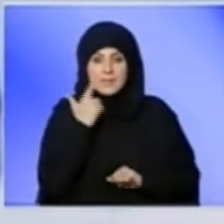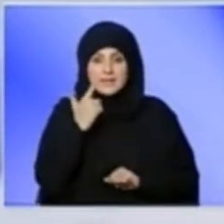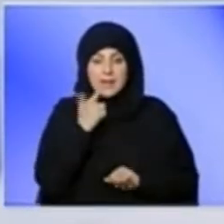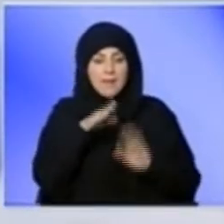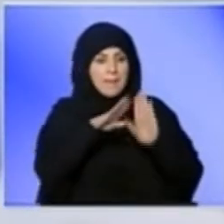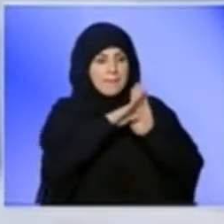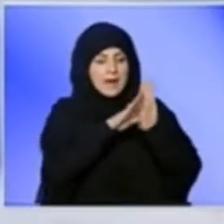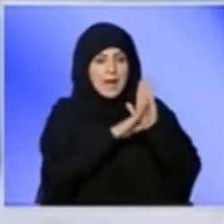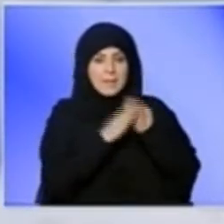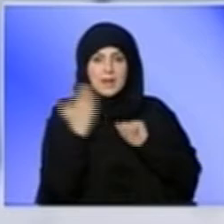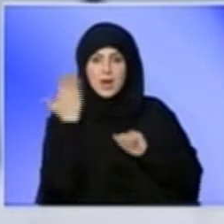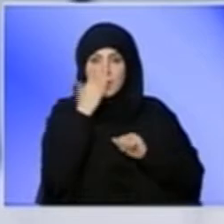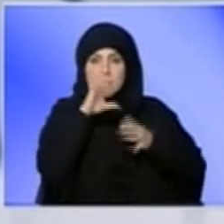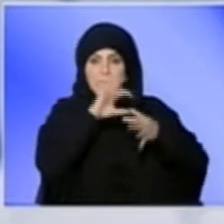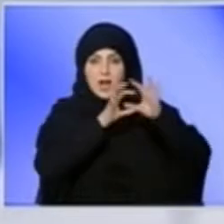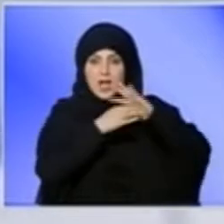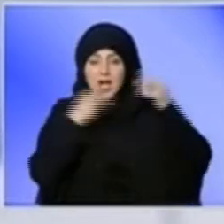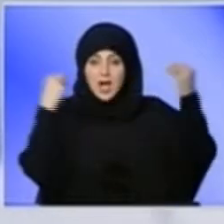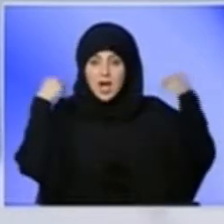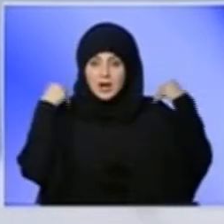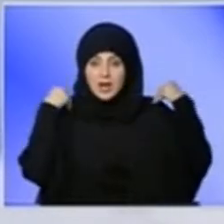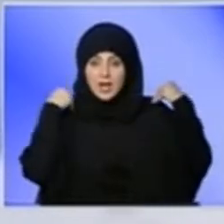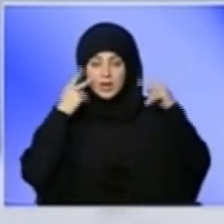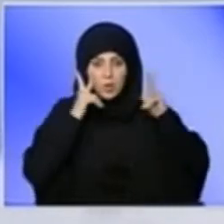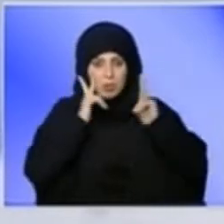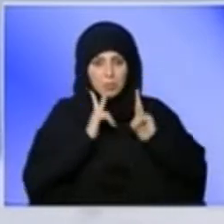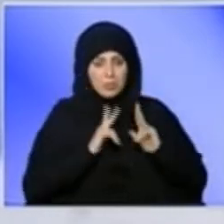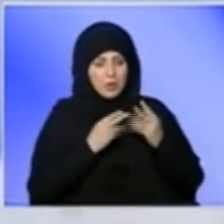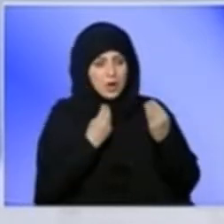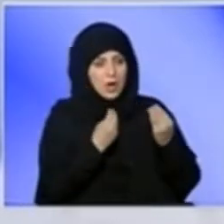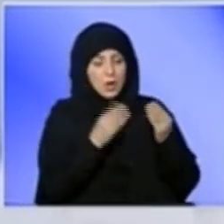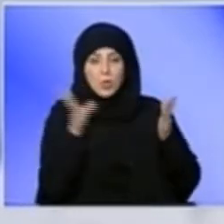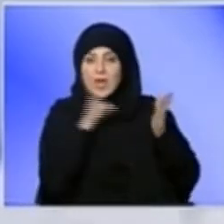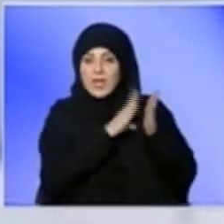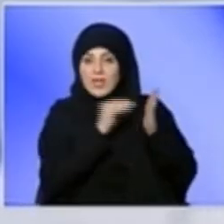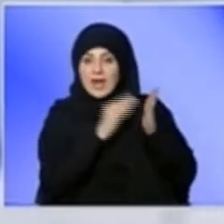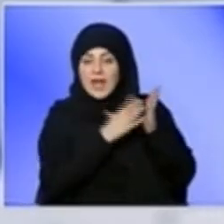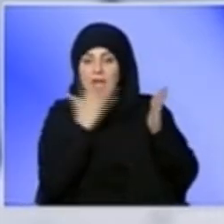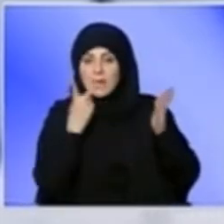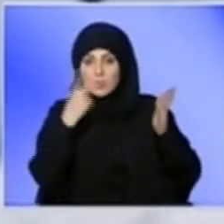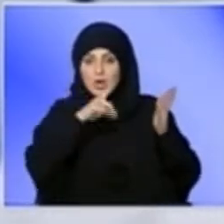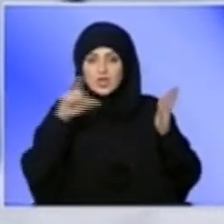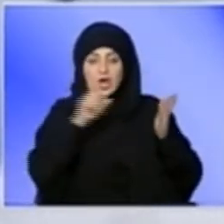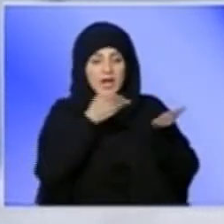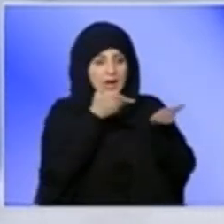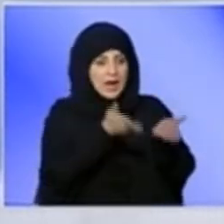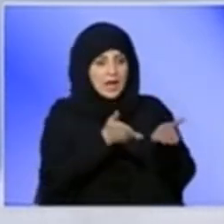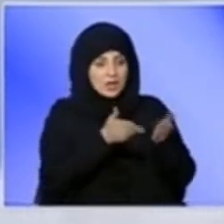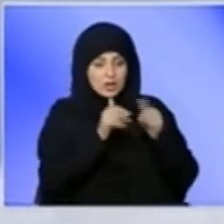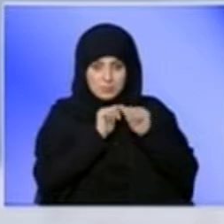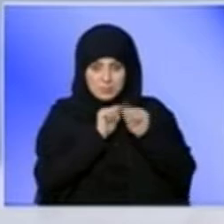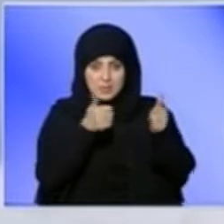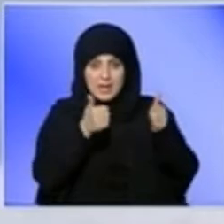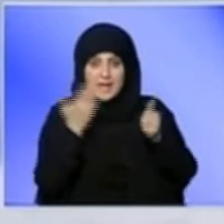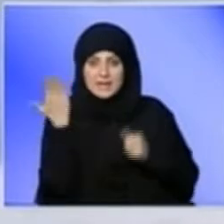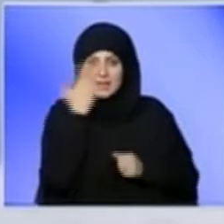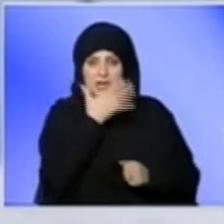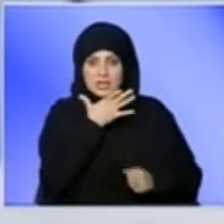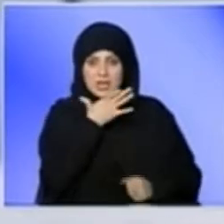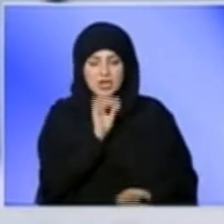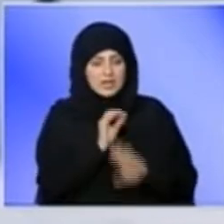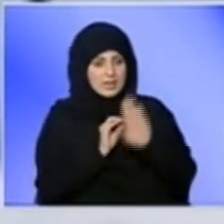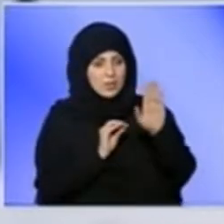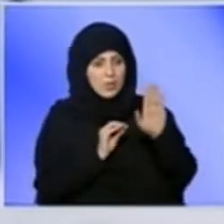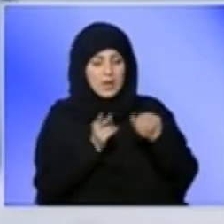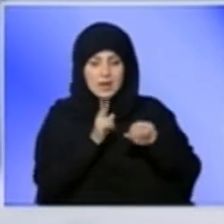المدرسي تحت شعار الرياضة والنزاهة في 25 من الشهر الجاري مع بدء الموسم الدراسي الجديد.